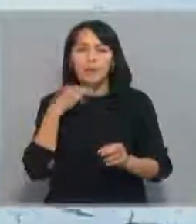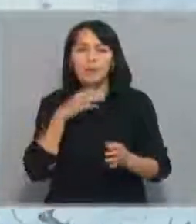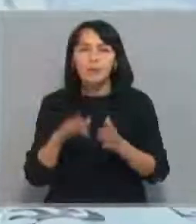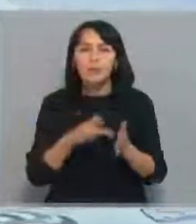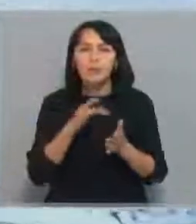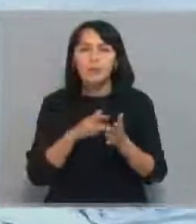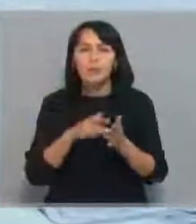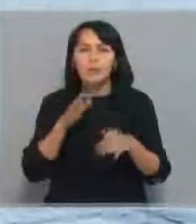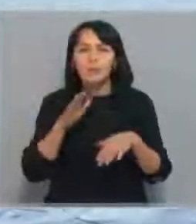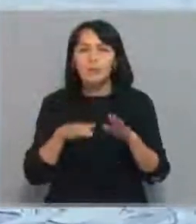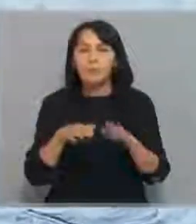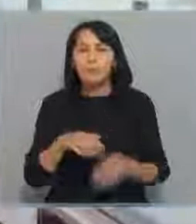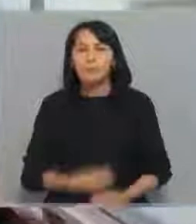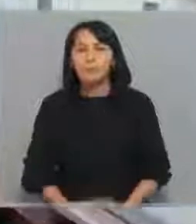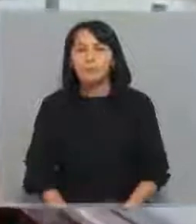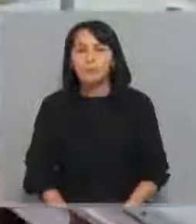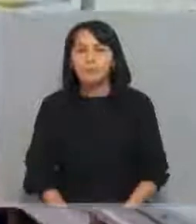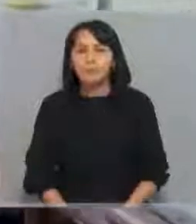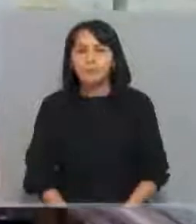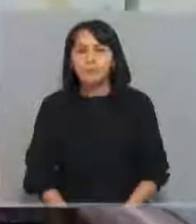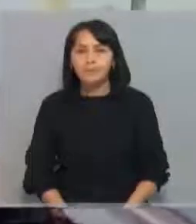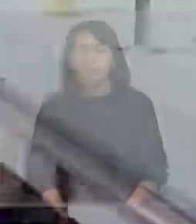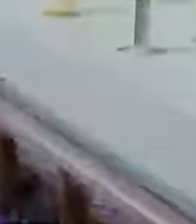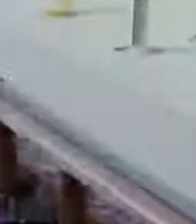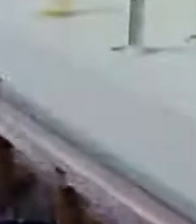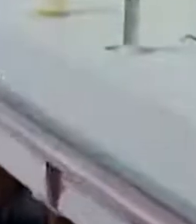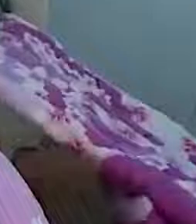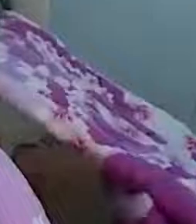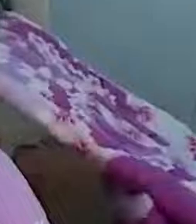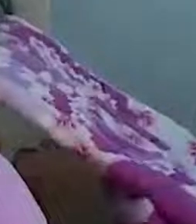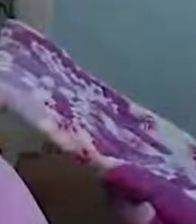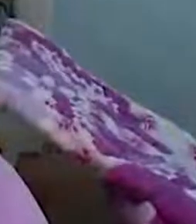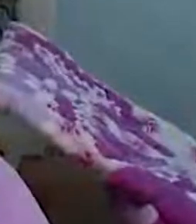Түркістанның бренді болары сөзсіз. Қанат Жүнісбеков, Нұрлыбек Берікбай, жаңалықтар.